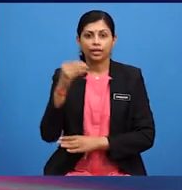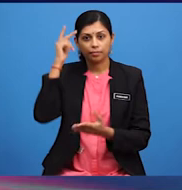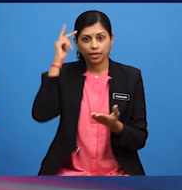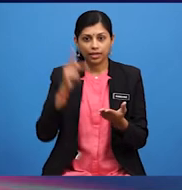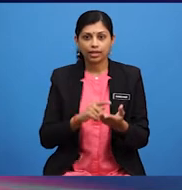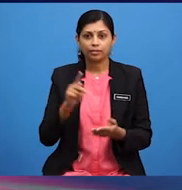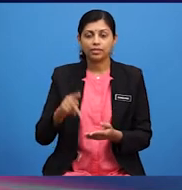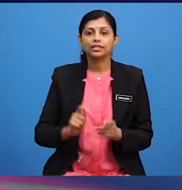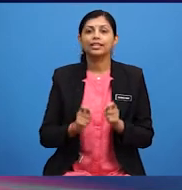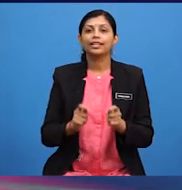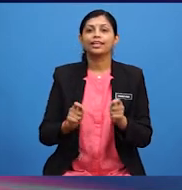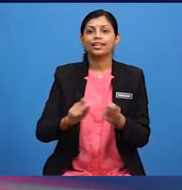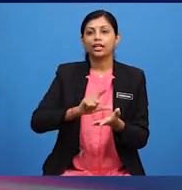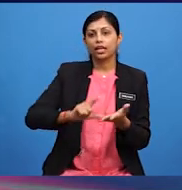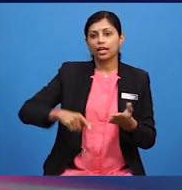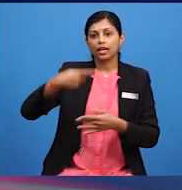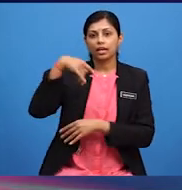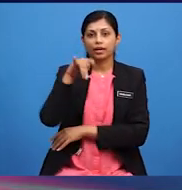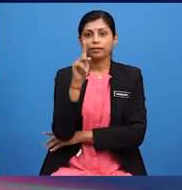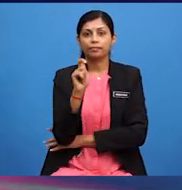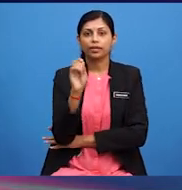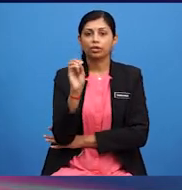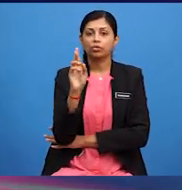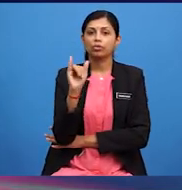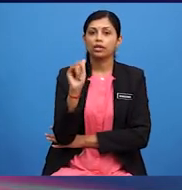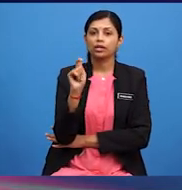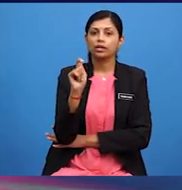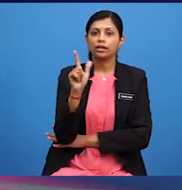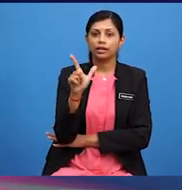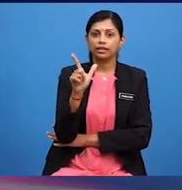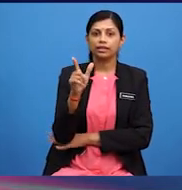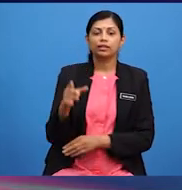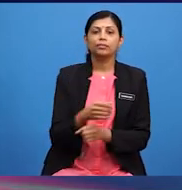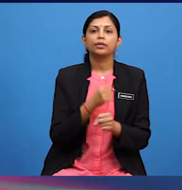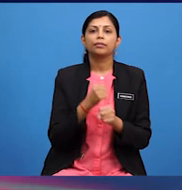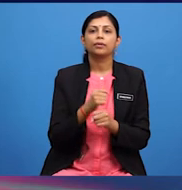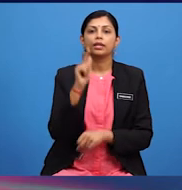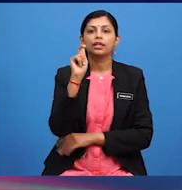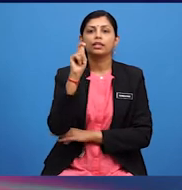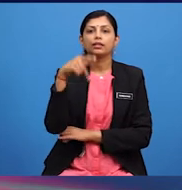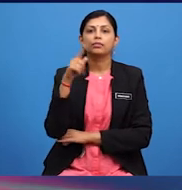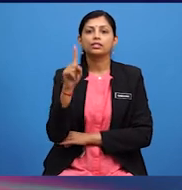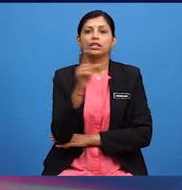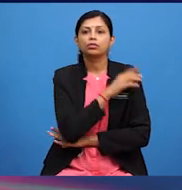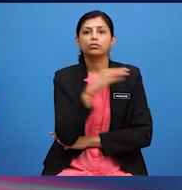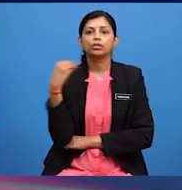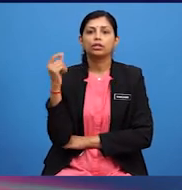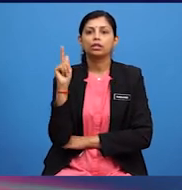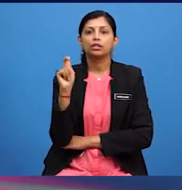lakaran piktorial serta memperolehi tahap penguasaan